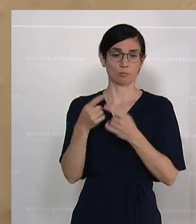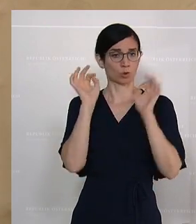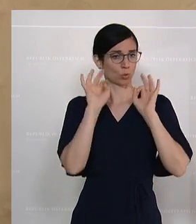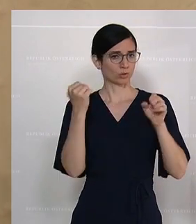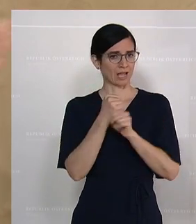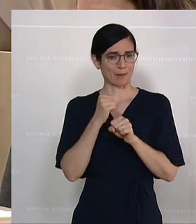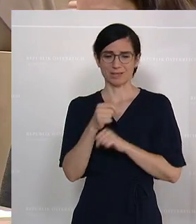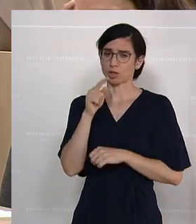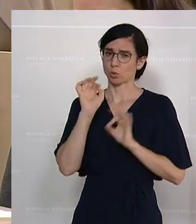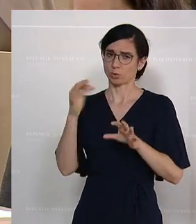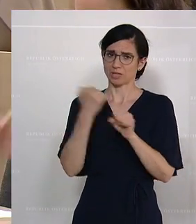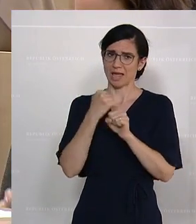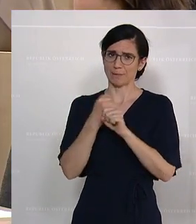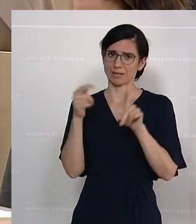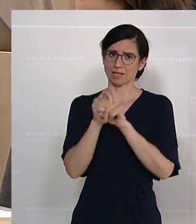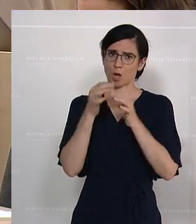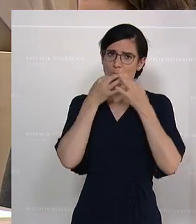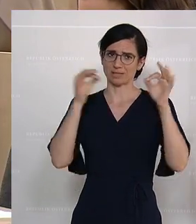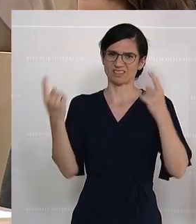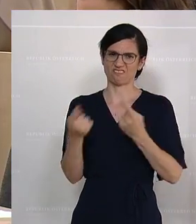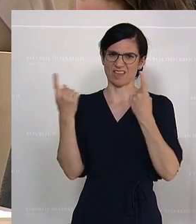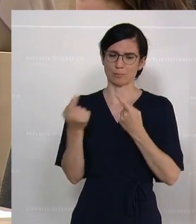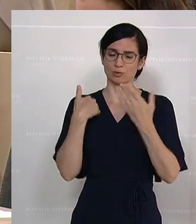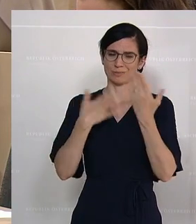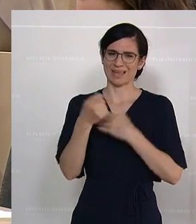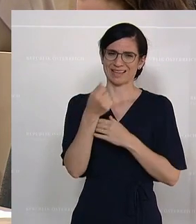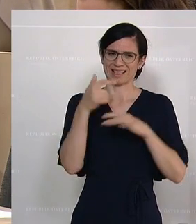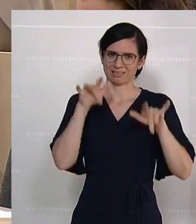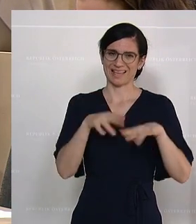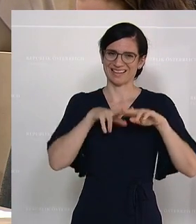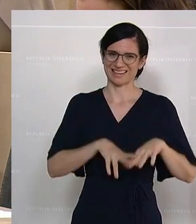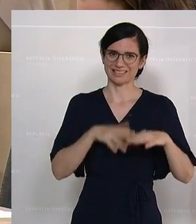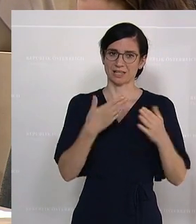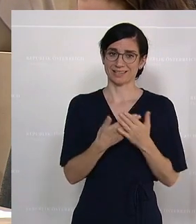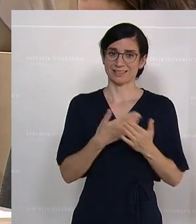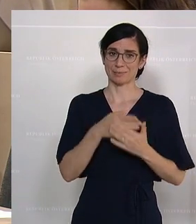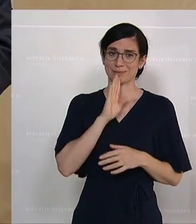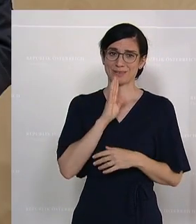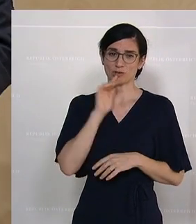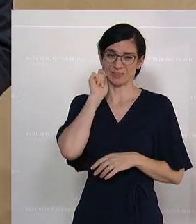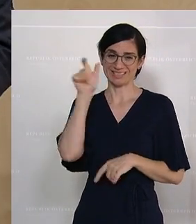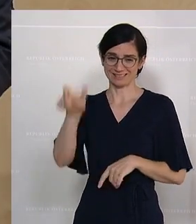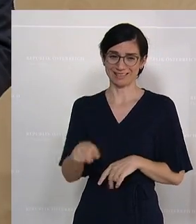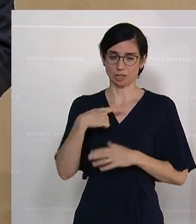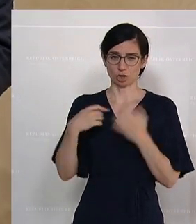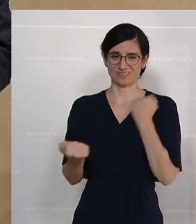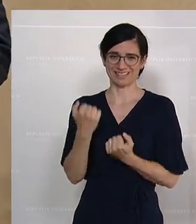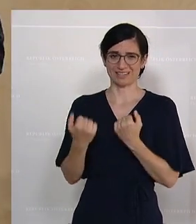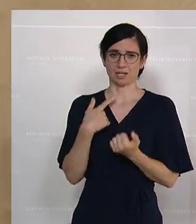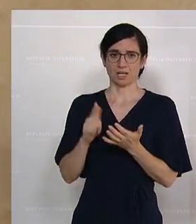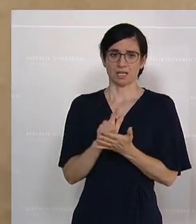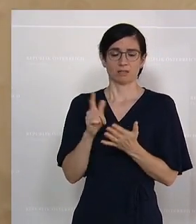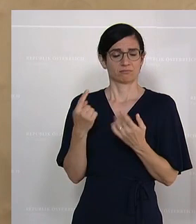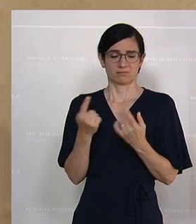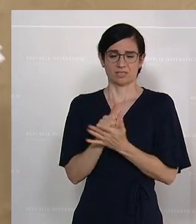die beste werbung das wäre vielleicht ein rad zugang und dann ist mehr geld da dass wir die pensionistin in dieser schwierigen situation da täglich unterstützen